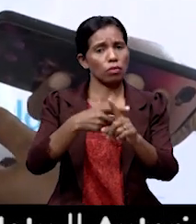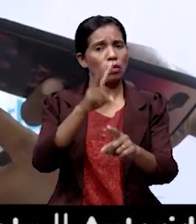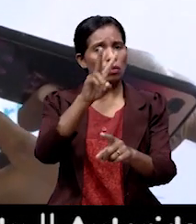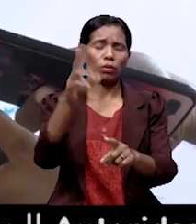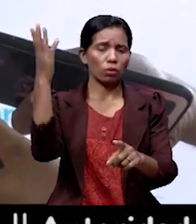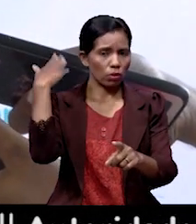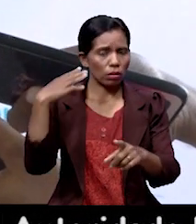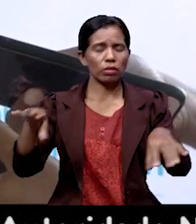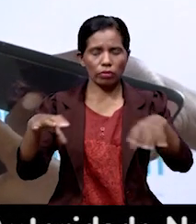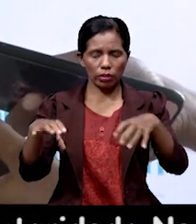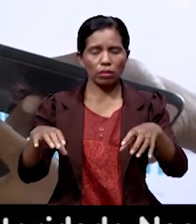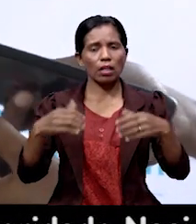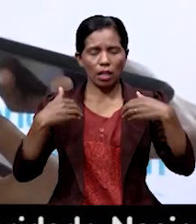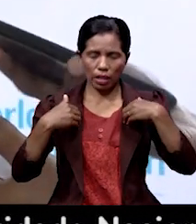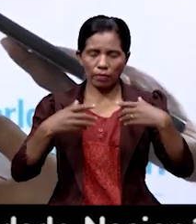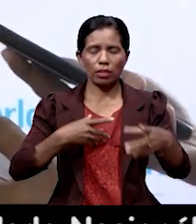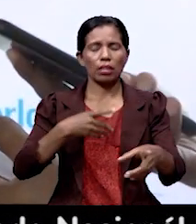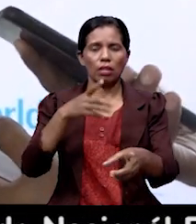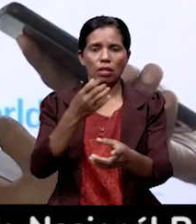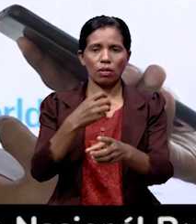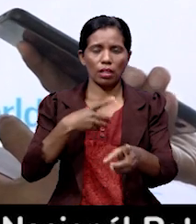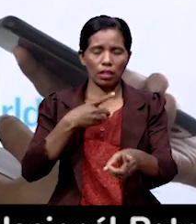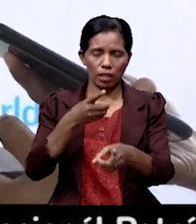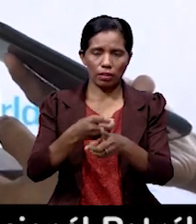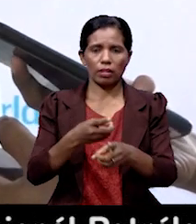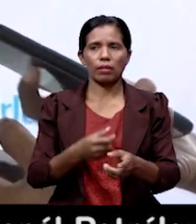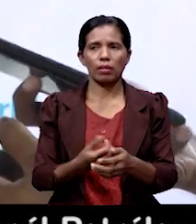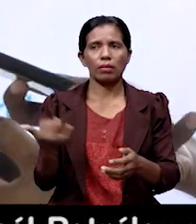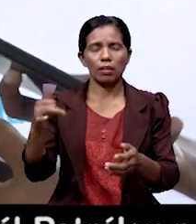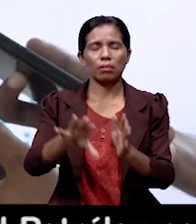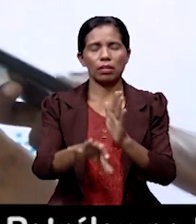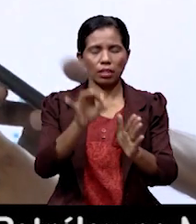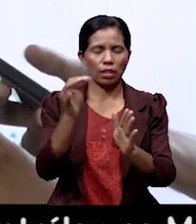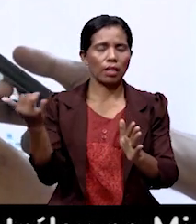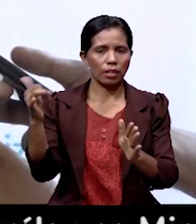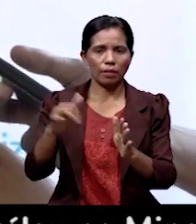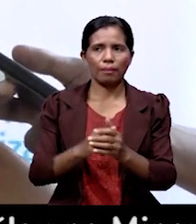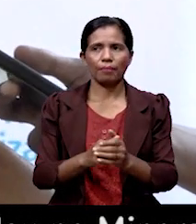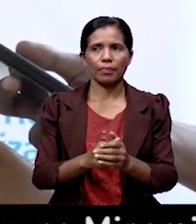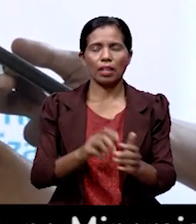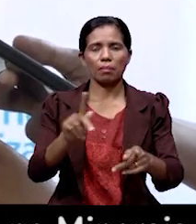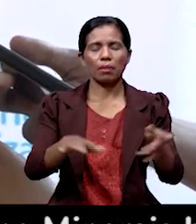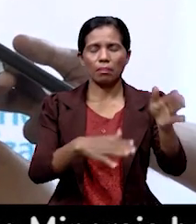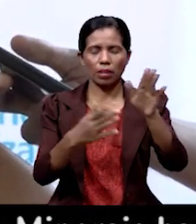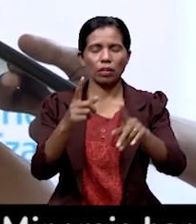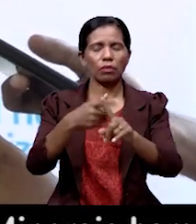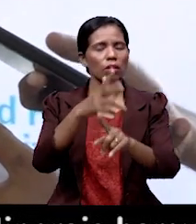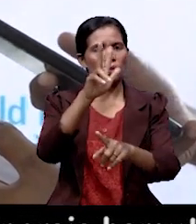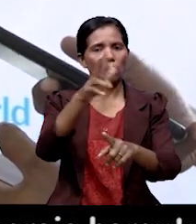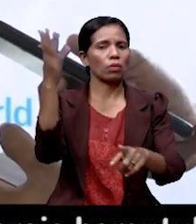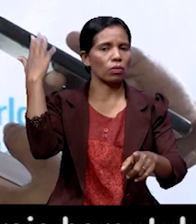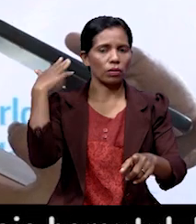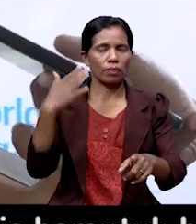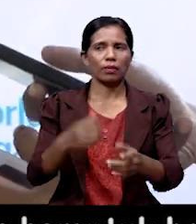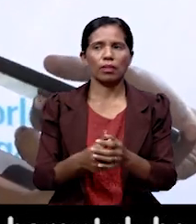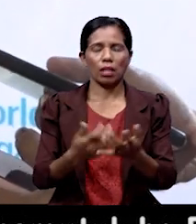ne tama ka ne direito si ha. Karena si ida ne mas cerah tentang karik mas ida bedahan emang mati teh fulan tol liwa mai